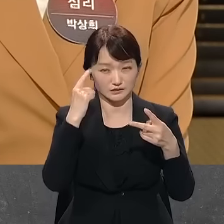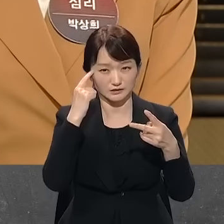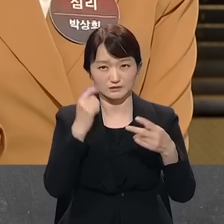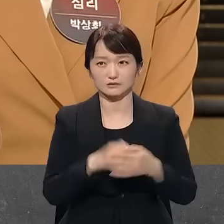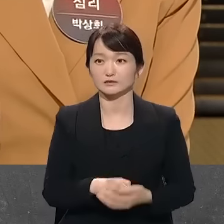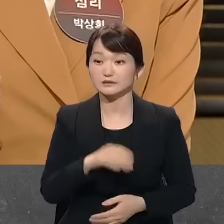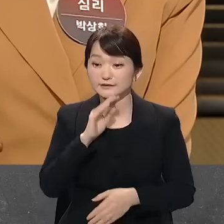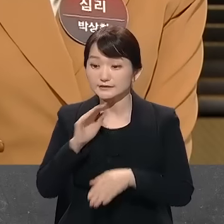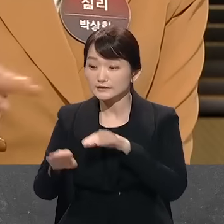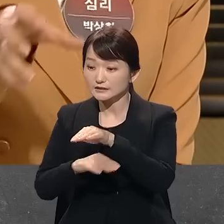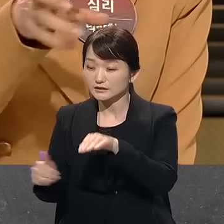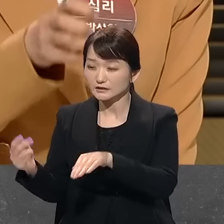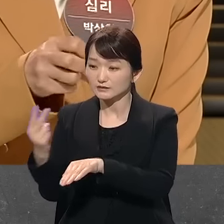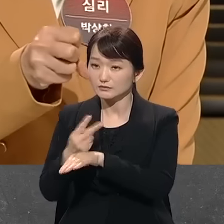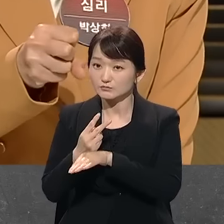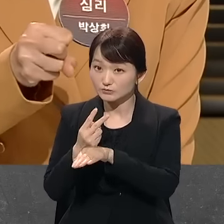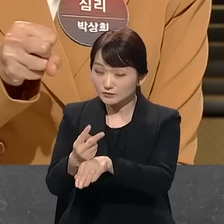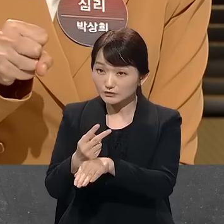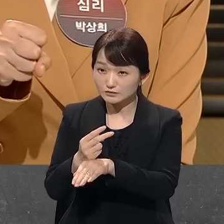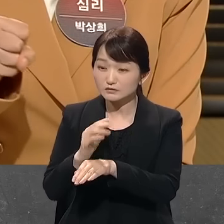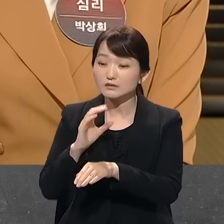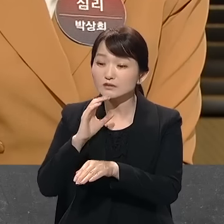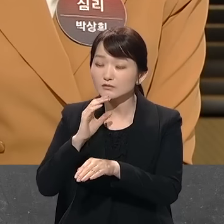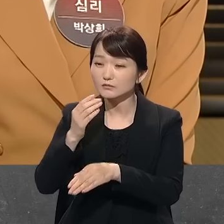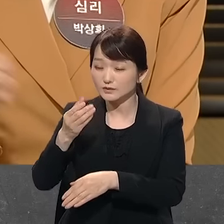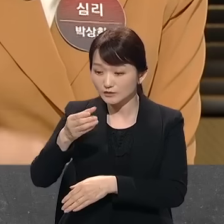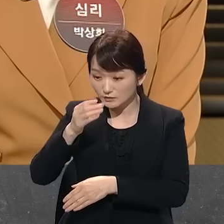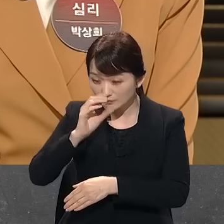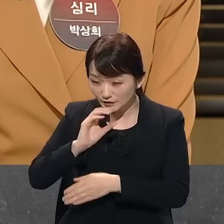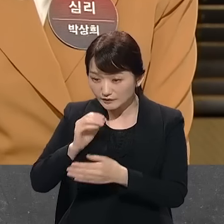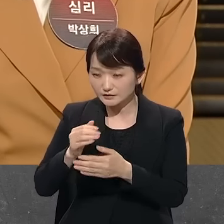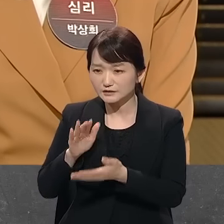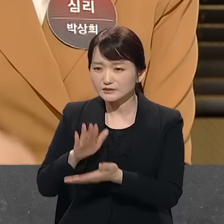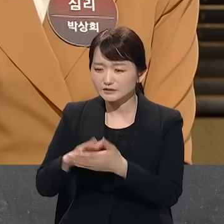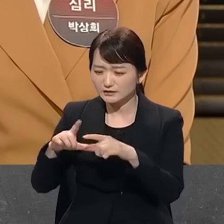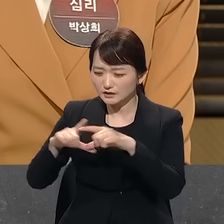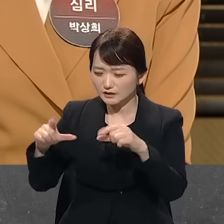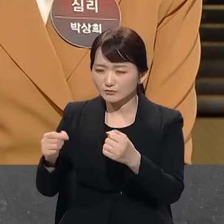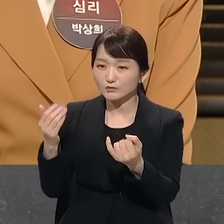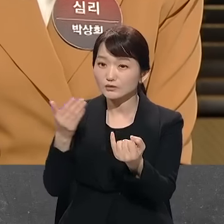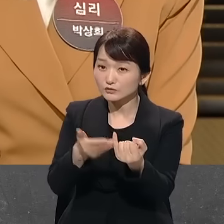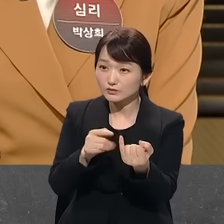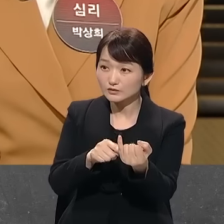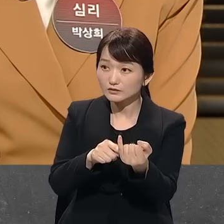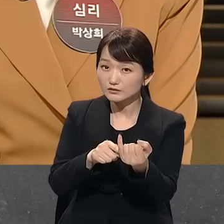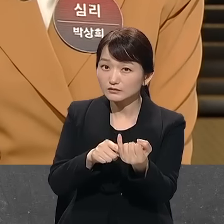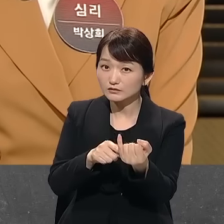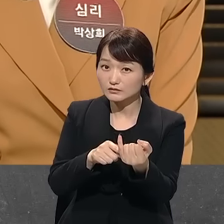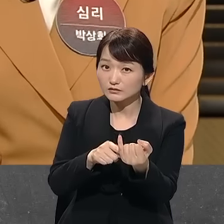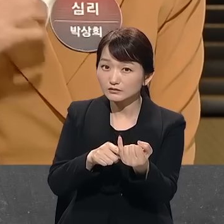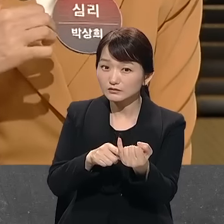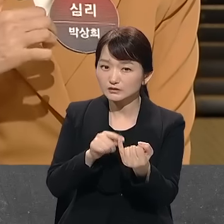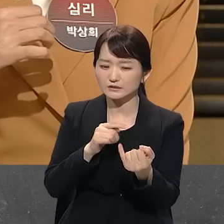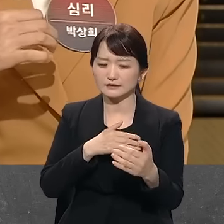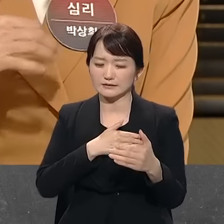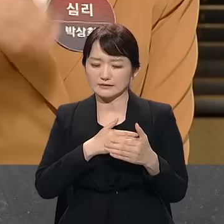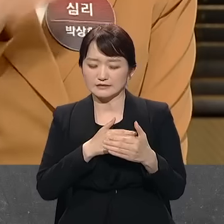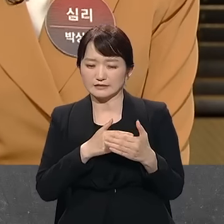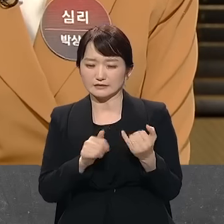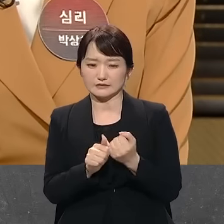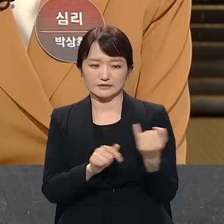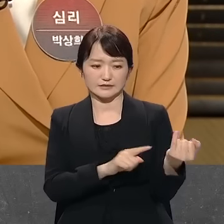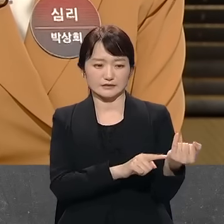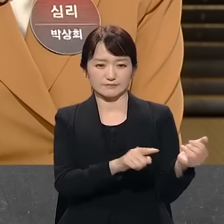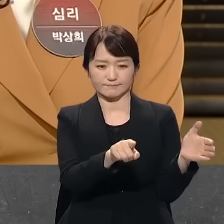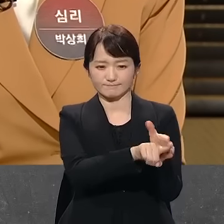커플만 해주고 정말로 뭐 커피만 얻어마시고 뭐 핫팩만 준 거라고 해도 그 여자에 대해서 설렜다는 거는 이미 나에 대해서 신을